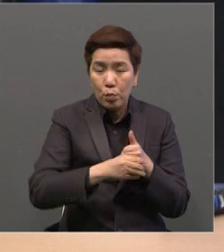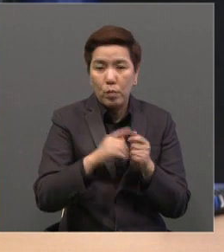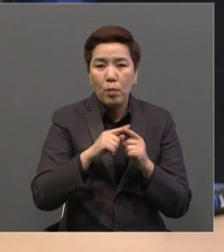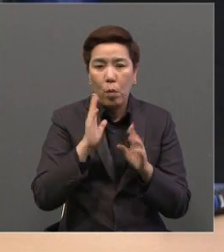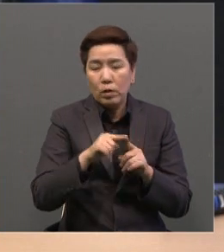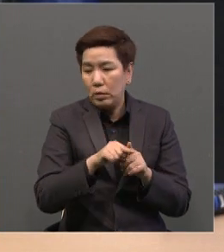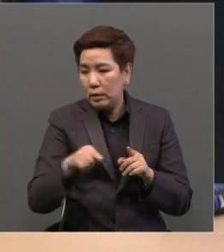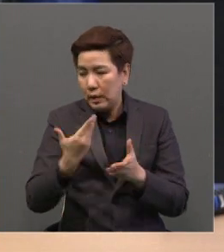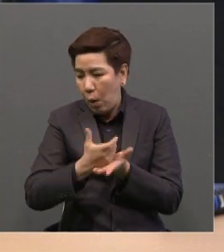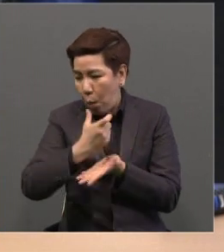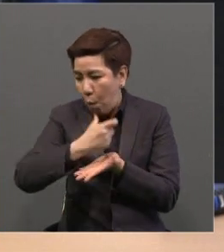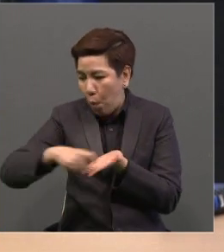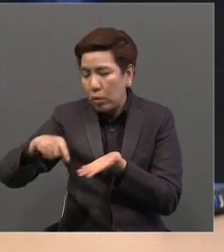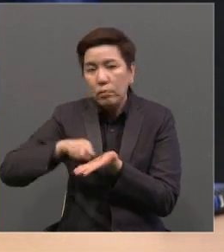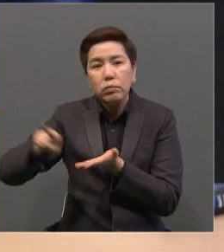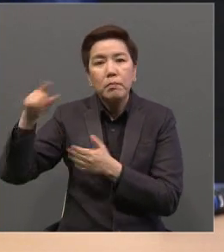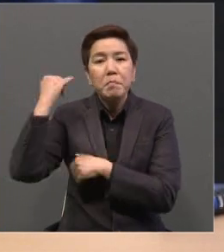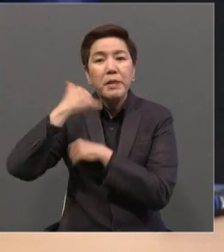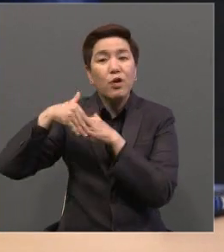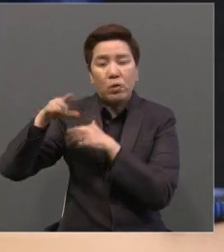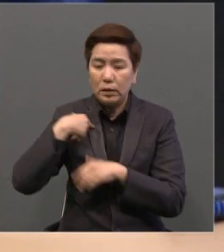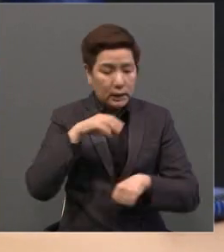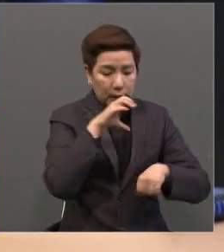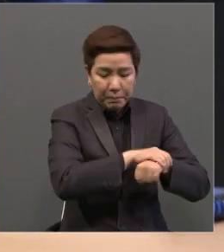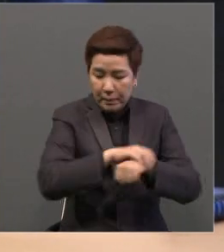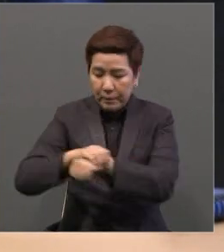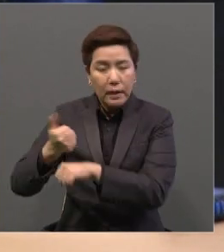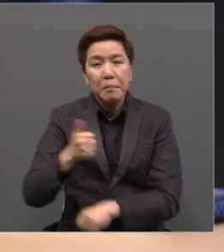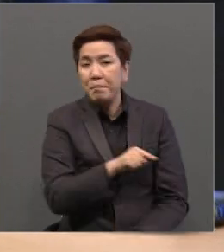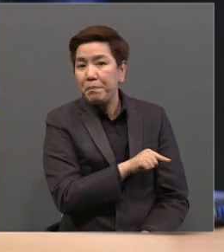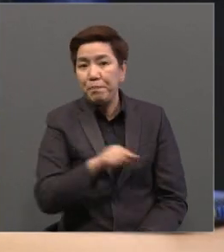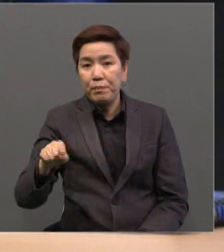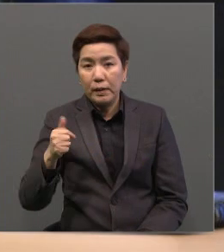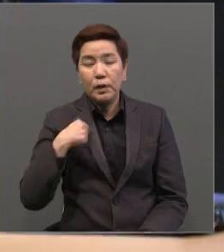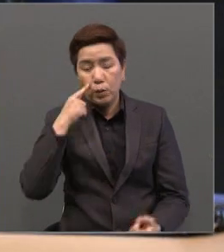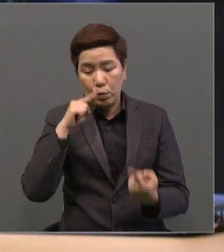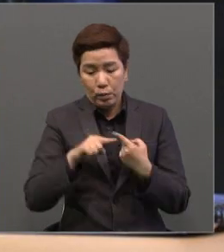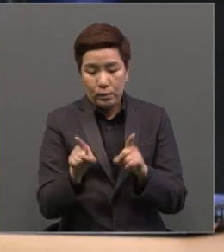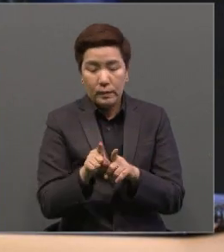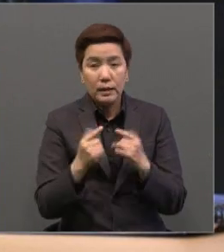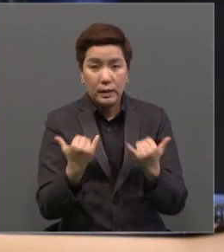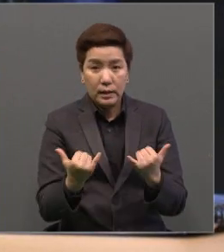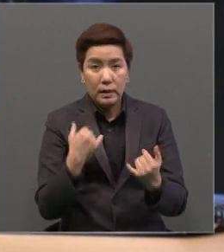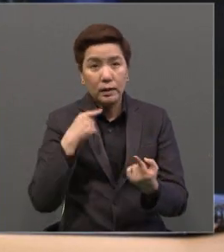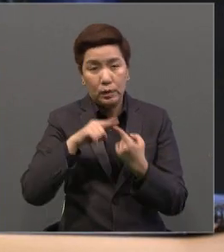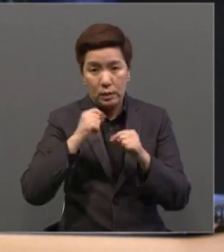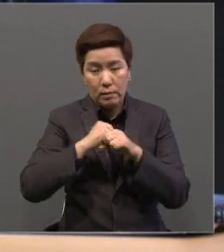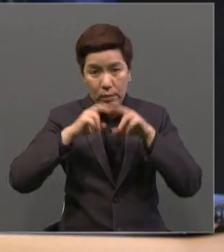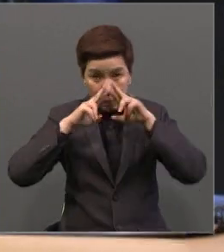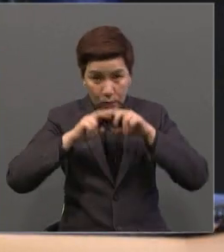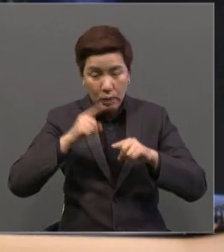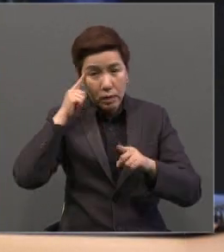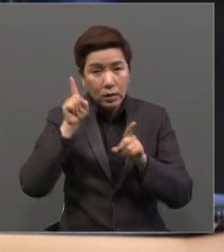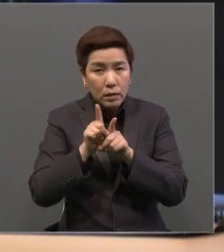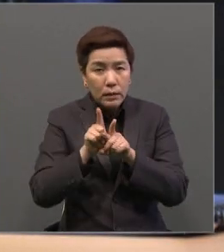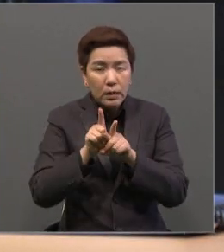ทางที่จะโอนเงินออกไปต่างประเทศนะครับการปฏิบัติการครั้งนี้นะครับเราจริงๆเรารวบรวม